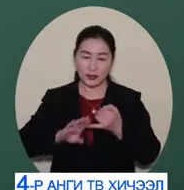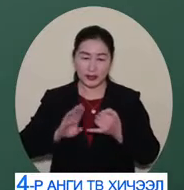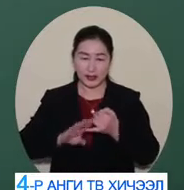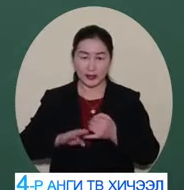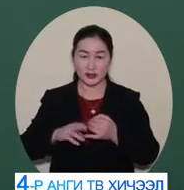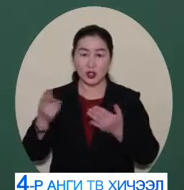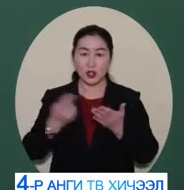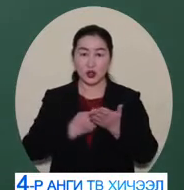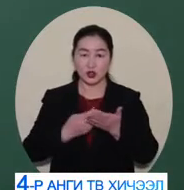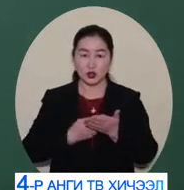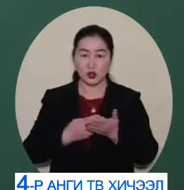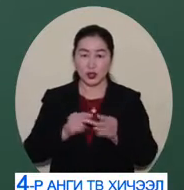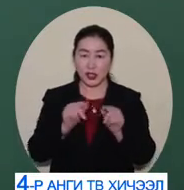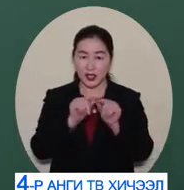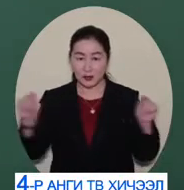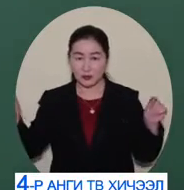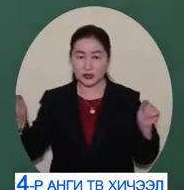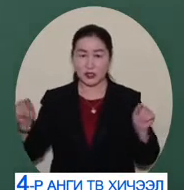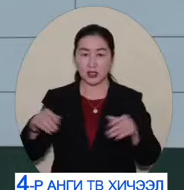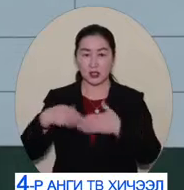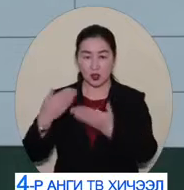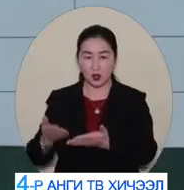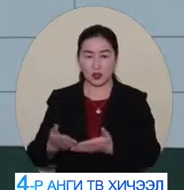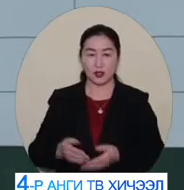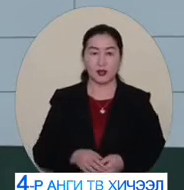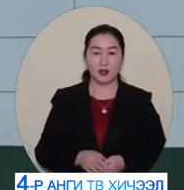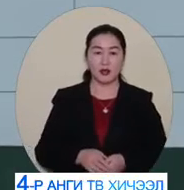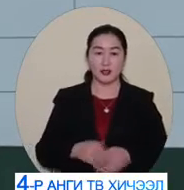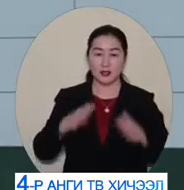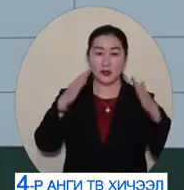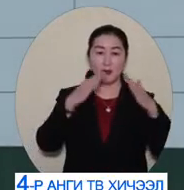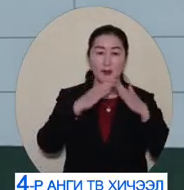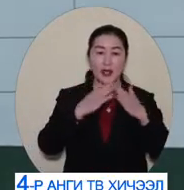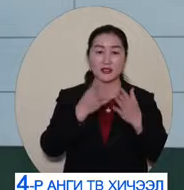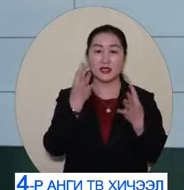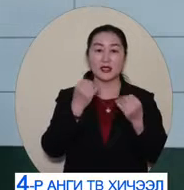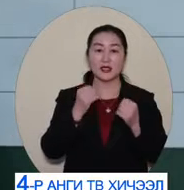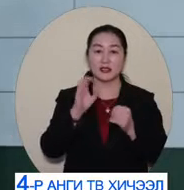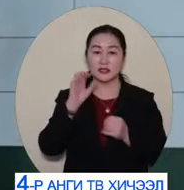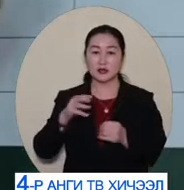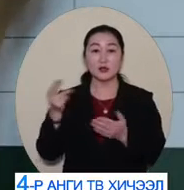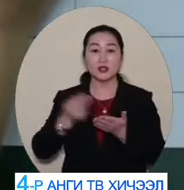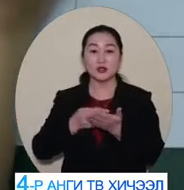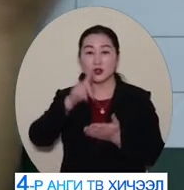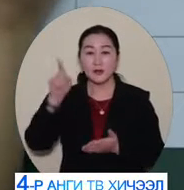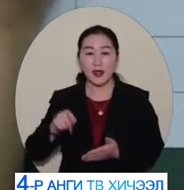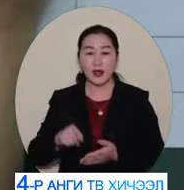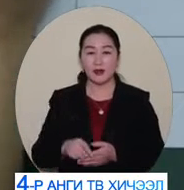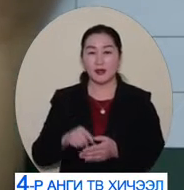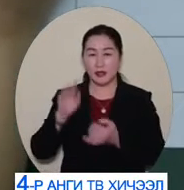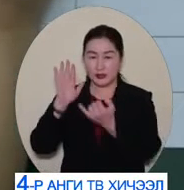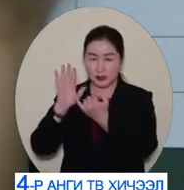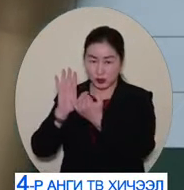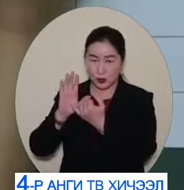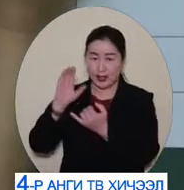За одоо бүгдээрээ ардтанд нь зургийнхаа хэмжээг тавиад өгч. За байшин хэдэн сантиметр гэж зурлаа хүмүүс те? Байшин 6 см